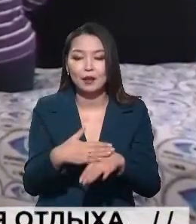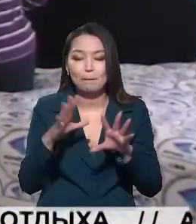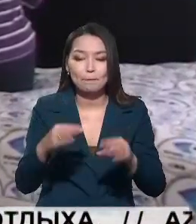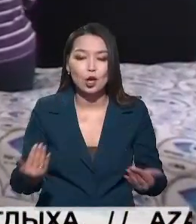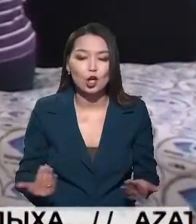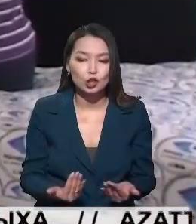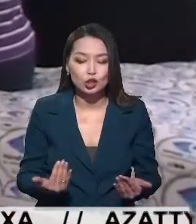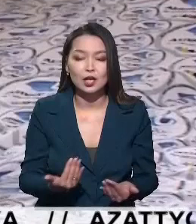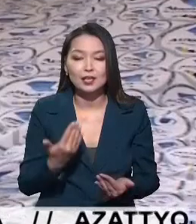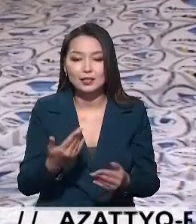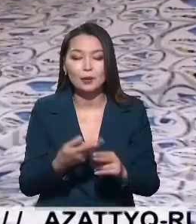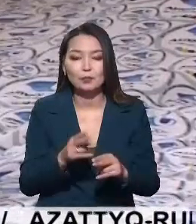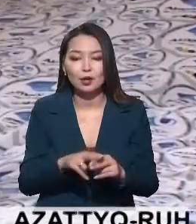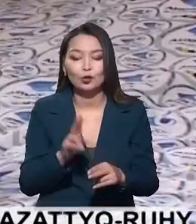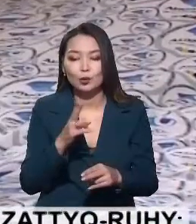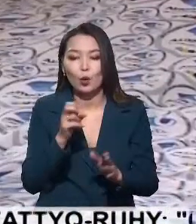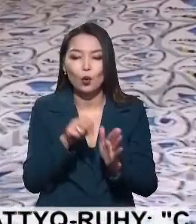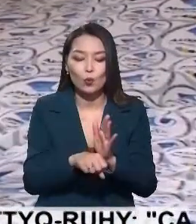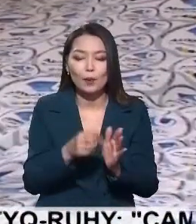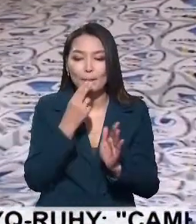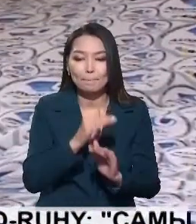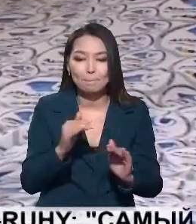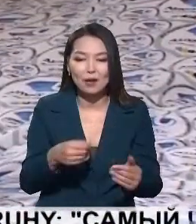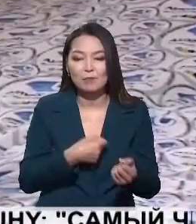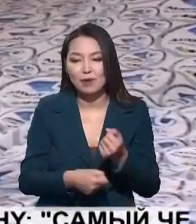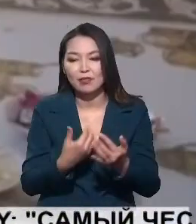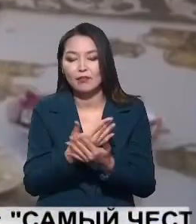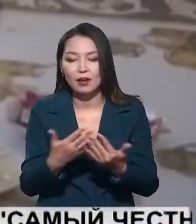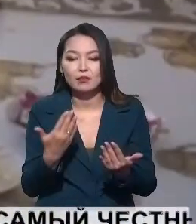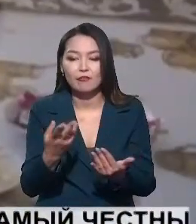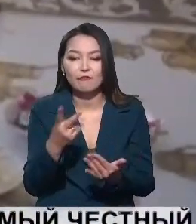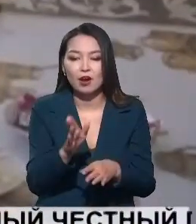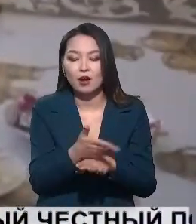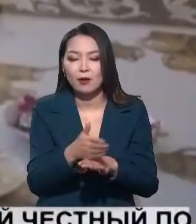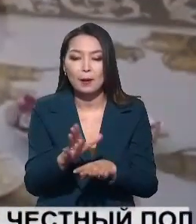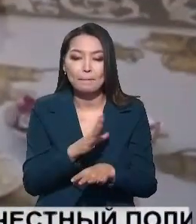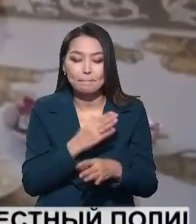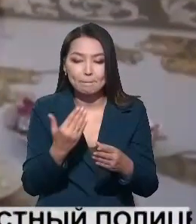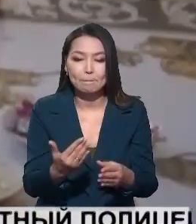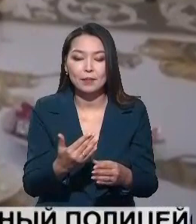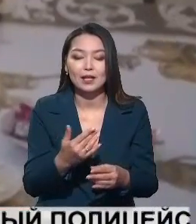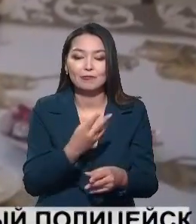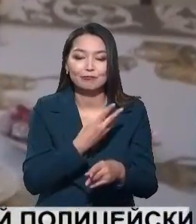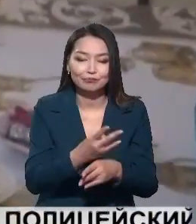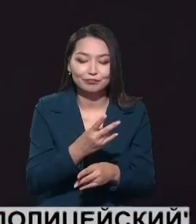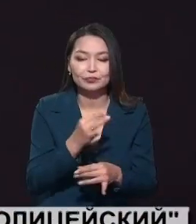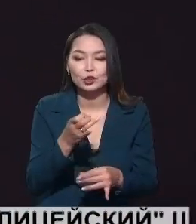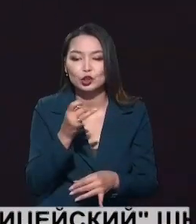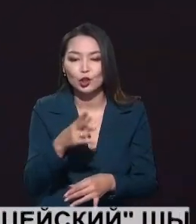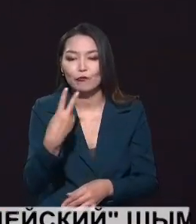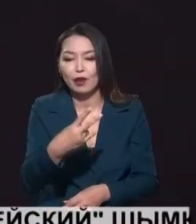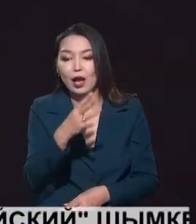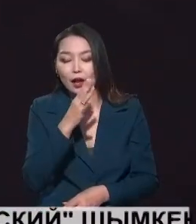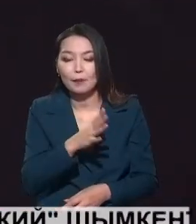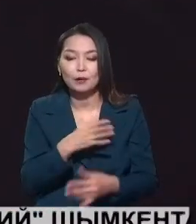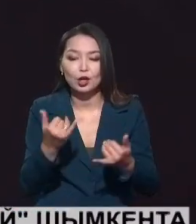срок и за убийство несовершеннолетнего. Ранее в этих двух случаях были два варианта. Либо пожизненное лишение свободы, либо срок до 20 лет.